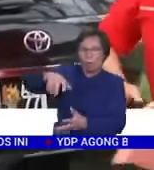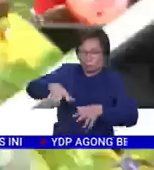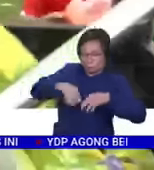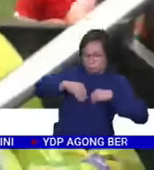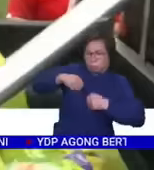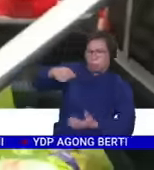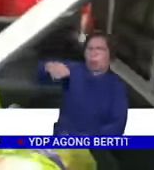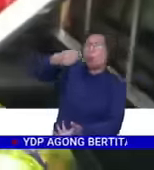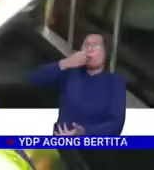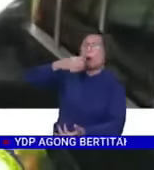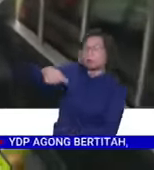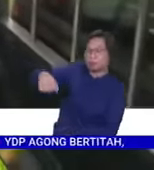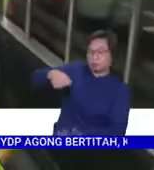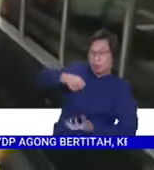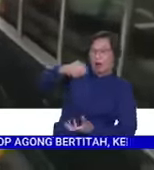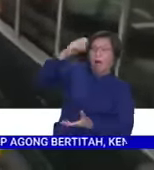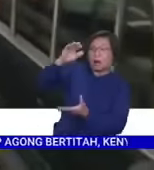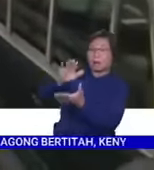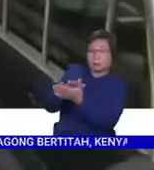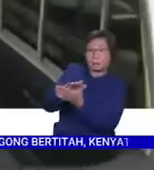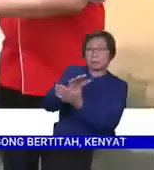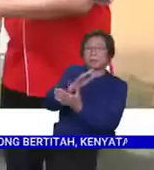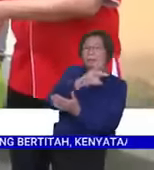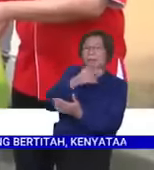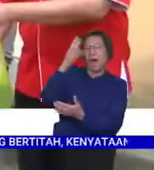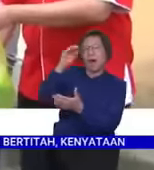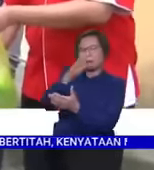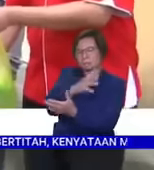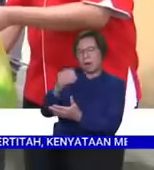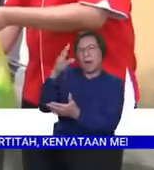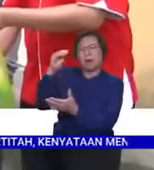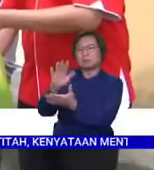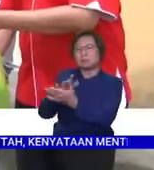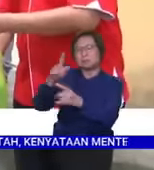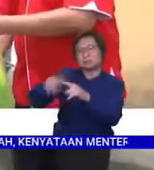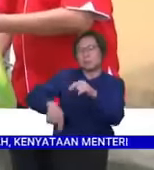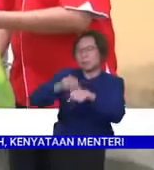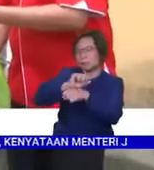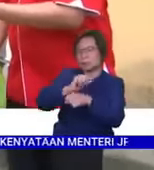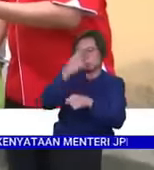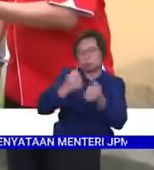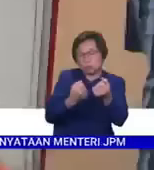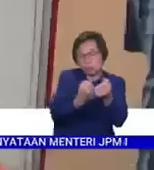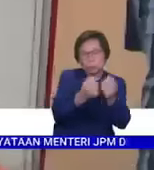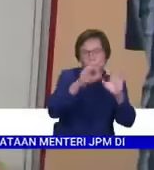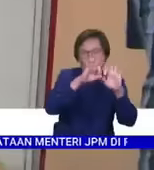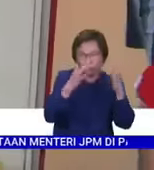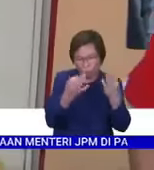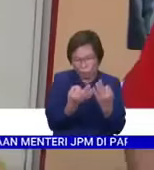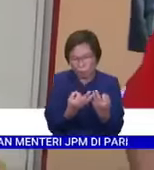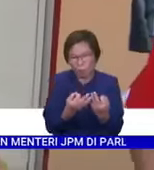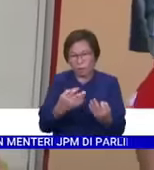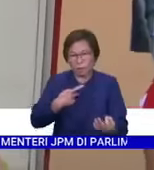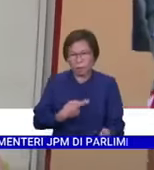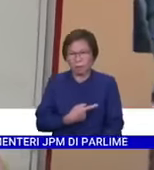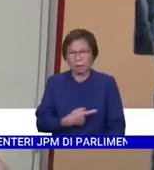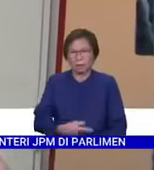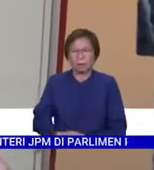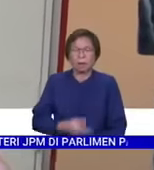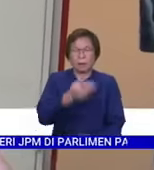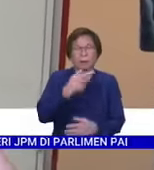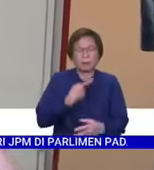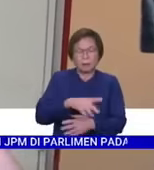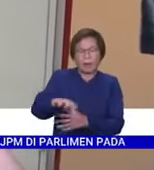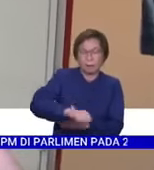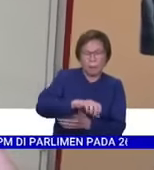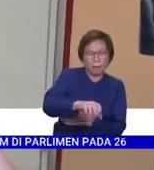diterima selepas dia dan suami tidak lagi dapat bekerja menyala kehidupan keluarga dan Ikutilah dan terpakai